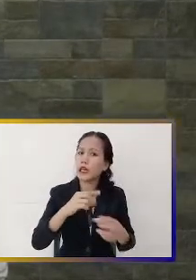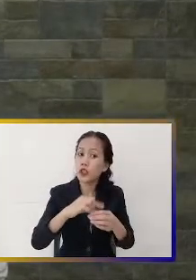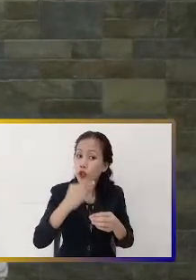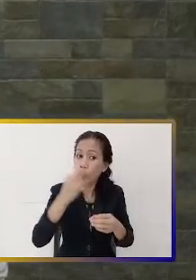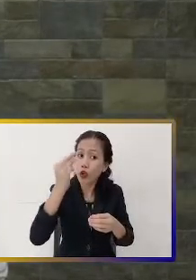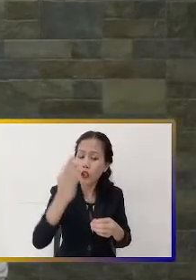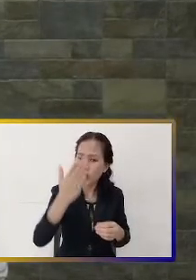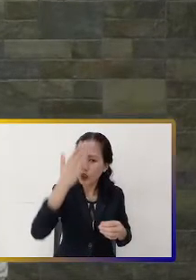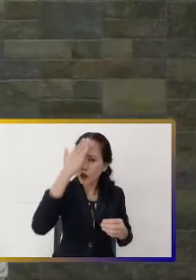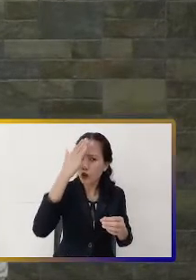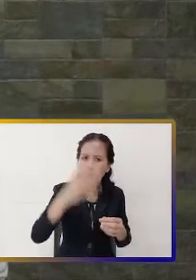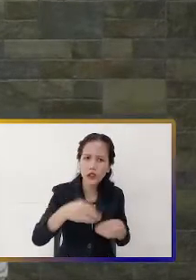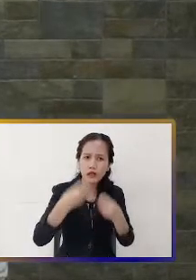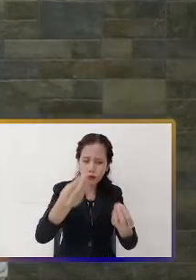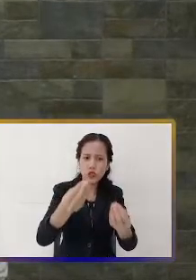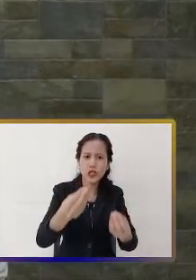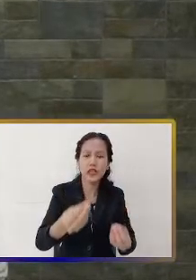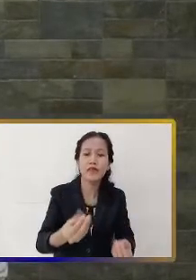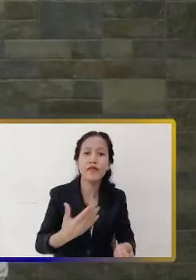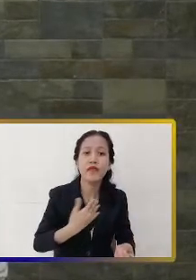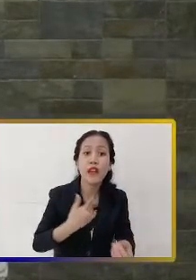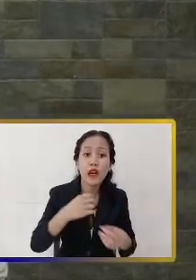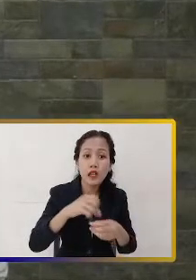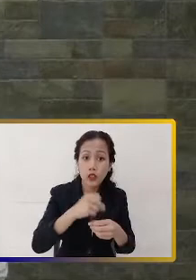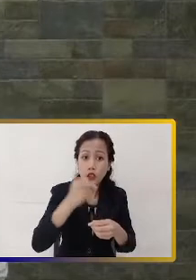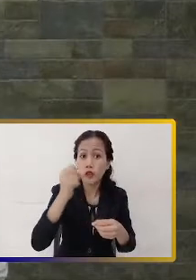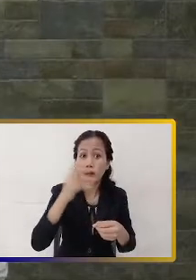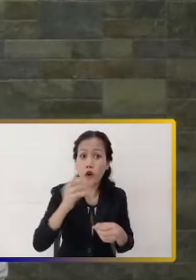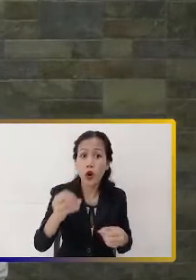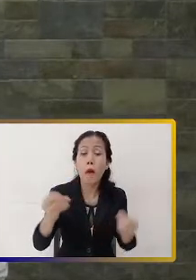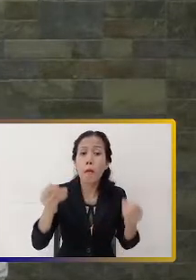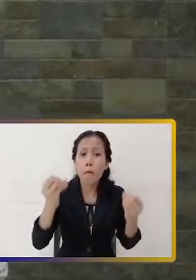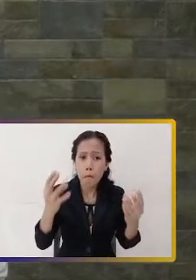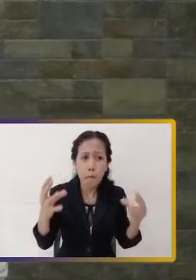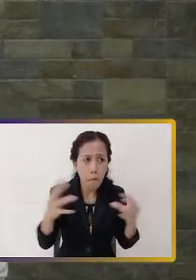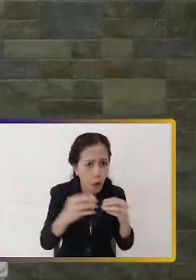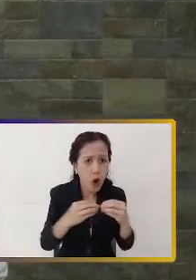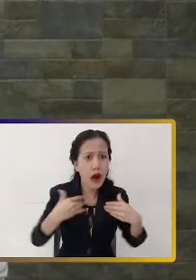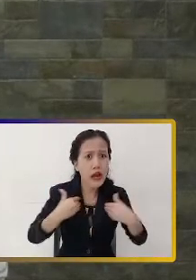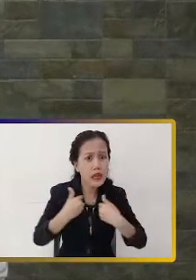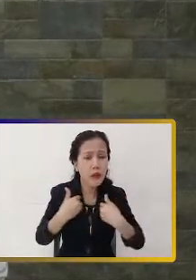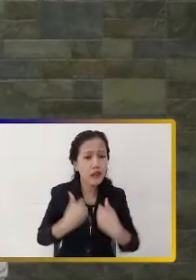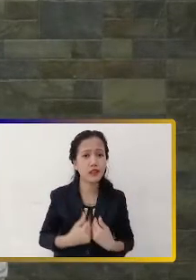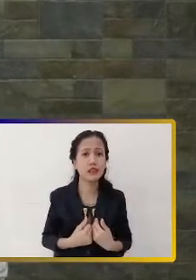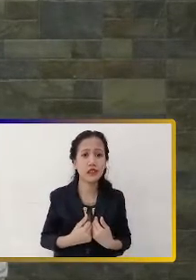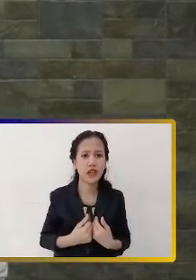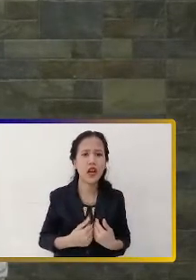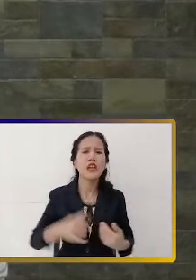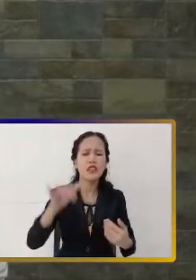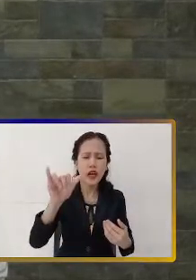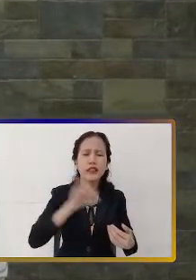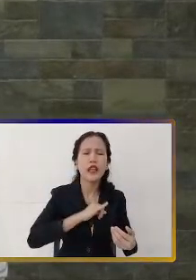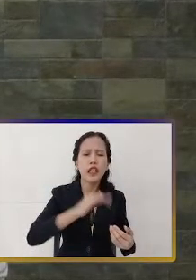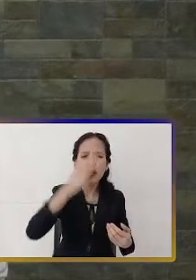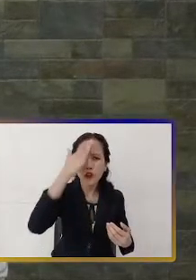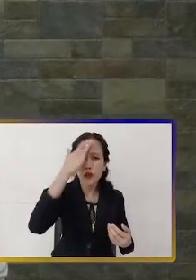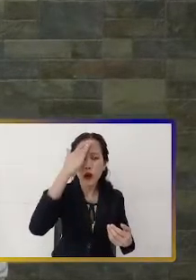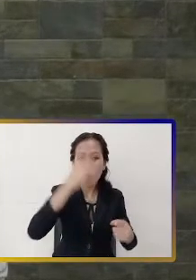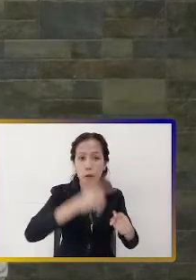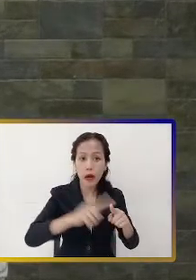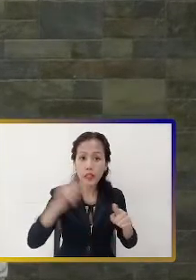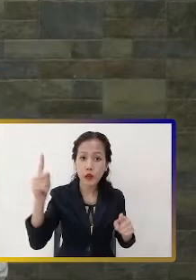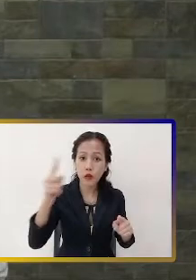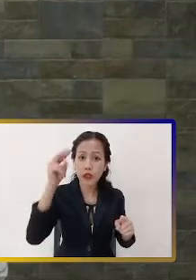sa akin ang silver. Alam kong kaya mong bigyan ng maraming baka na lutlupain. Maraming kaya. Alam kong kaya mo yan. Pero ang kailangan ko